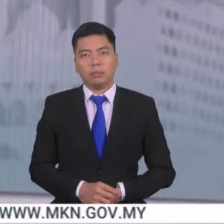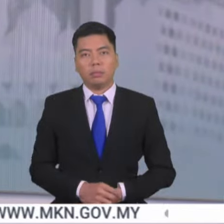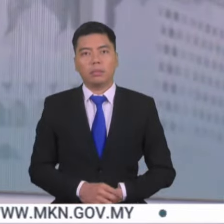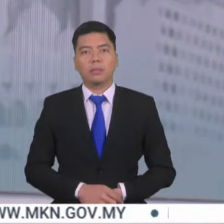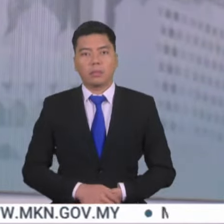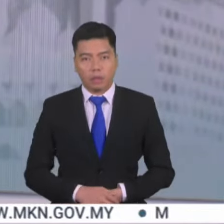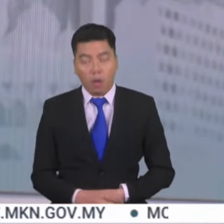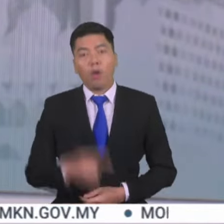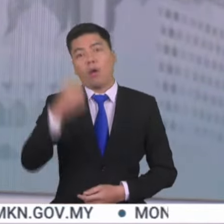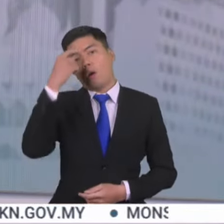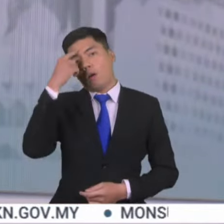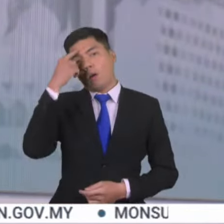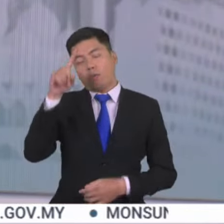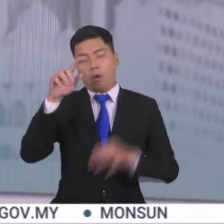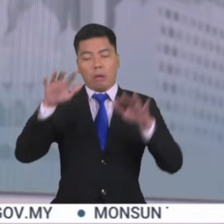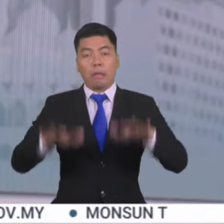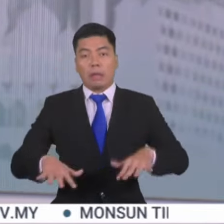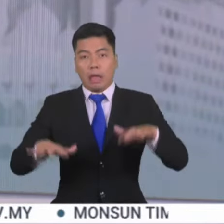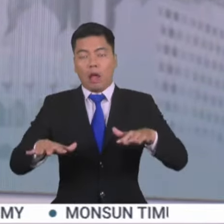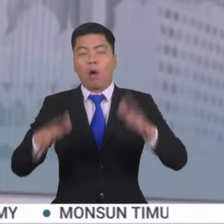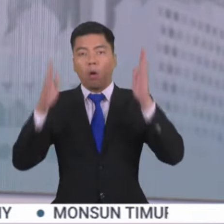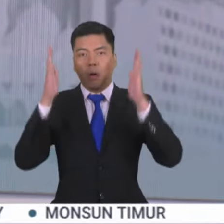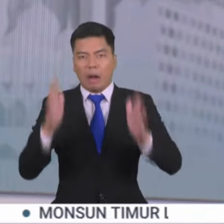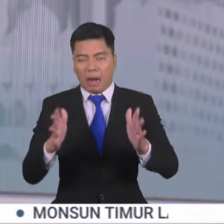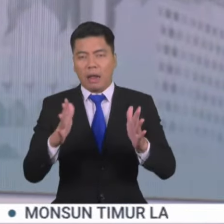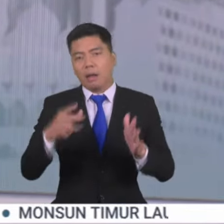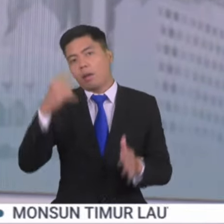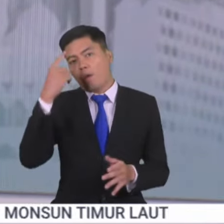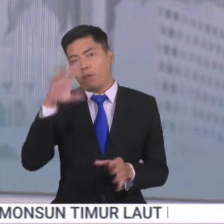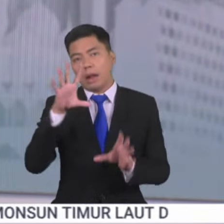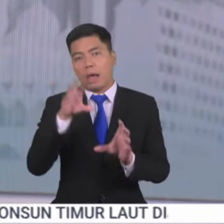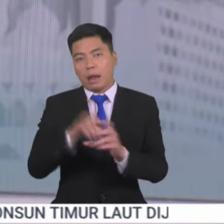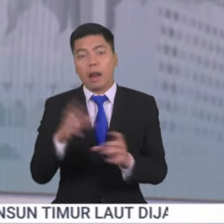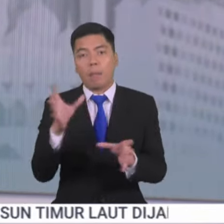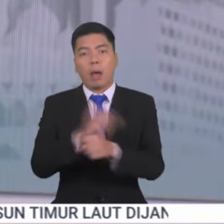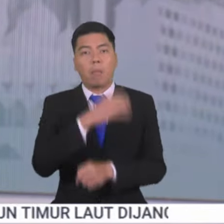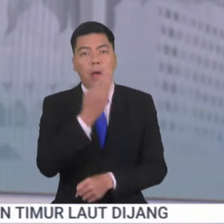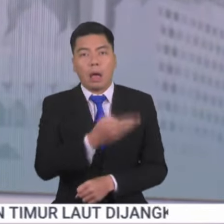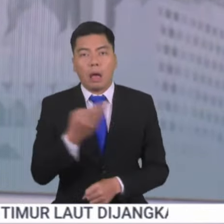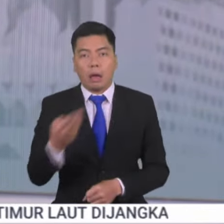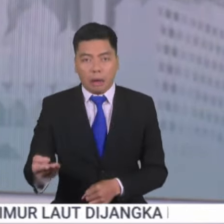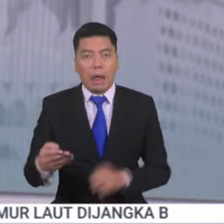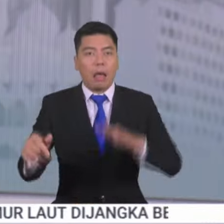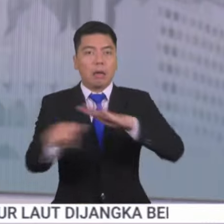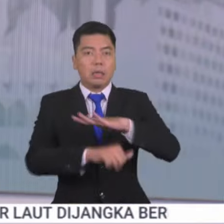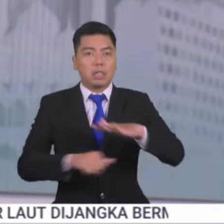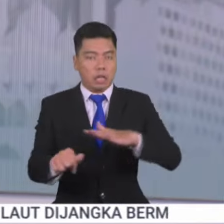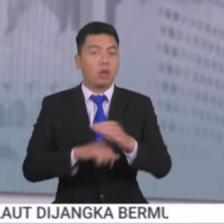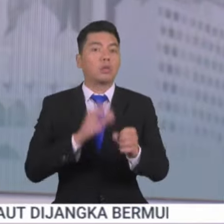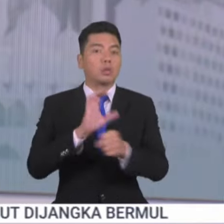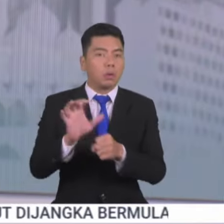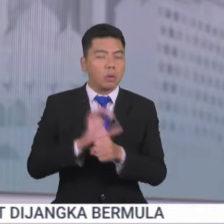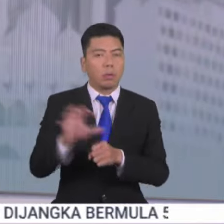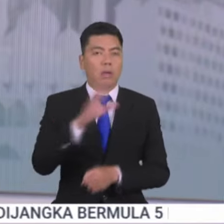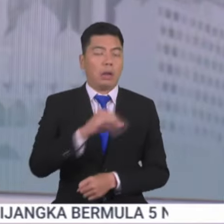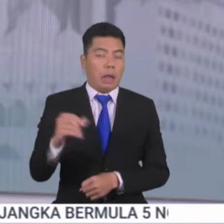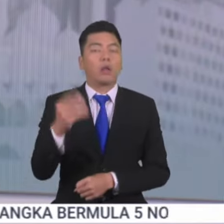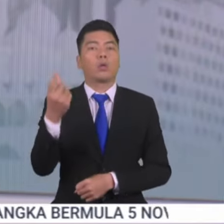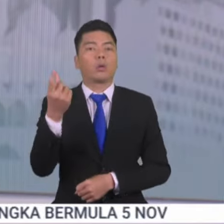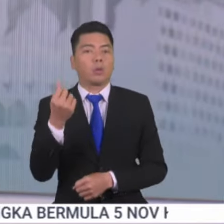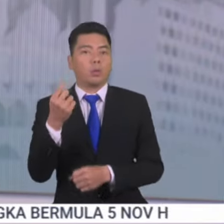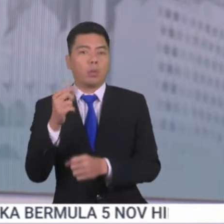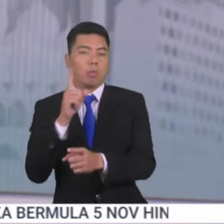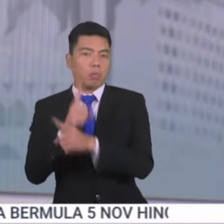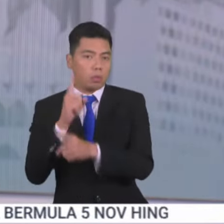Dalam pada itu, bagi memastikan penduduk khususnya yang terjejas banjir memperoleh barangan keperluan asas mencukupi dan